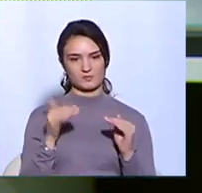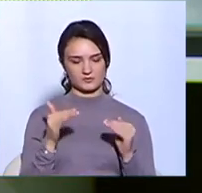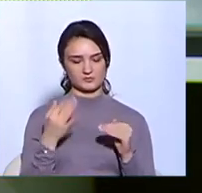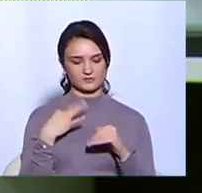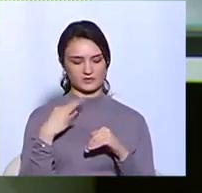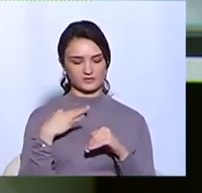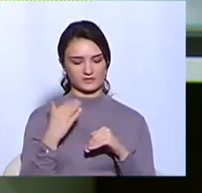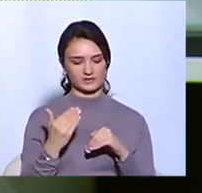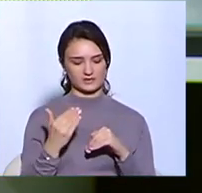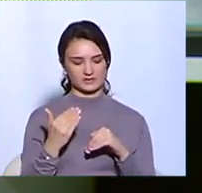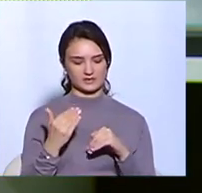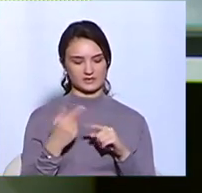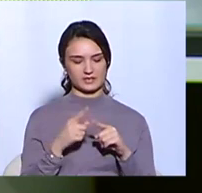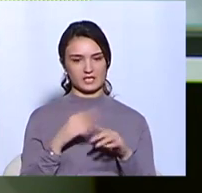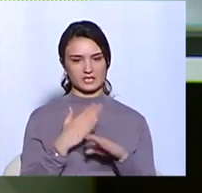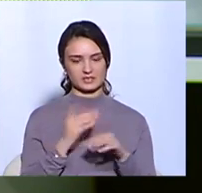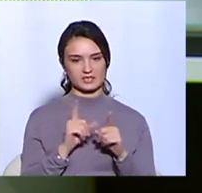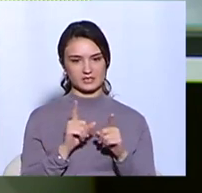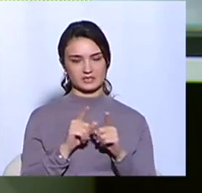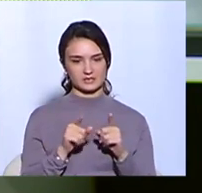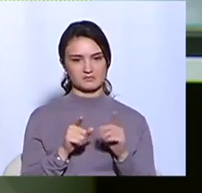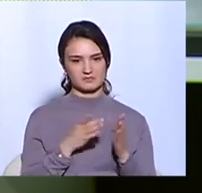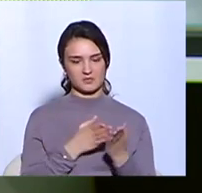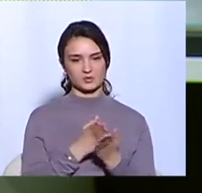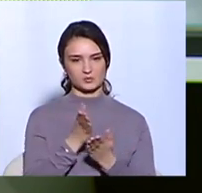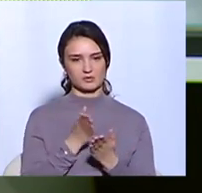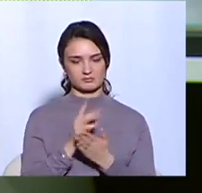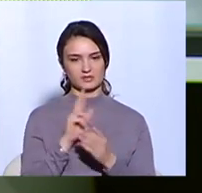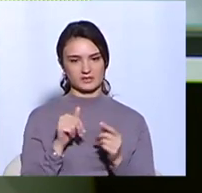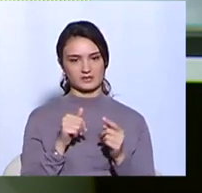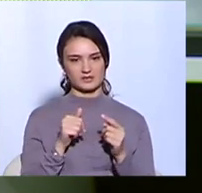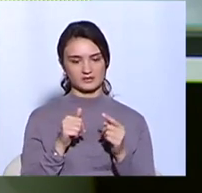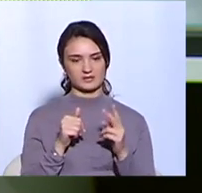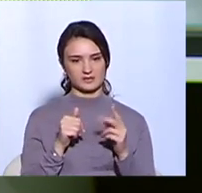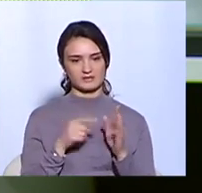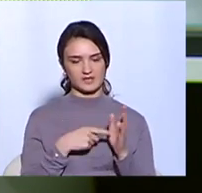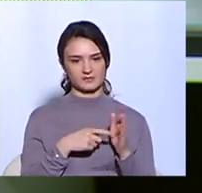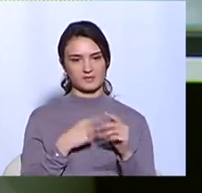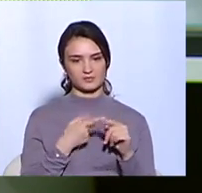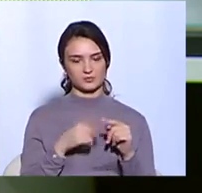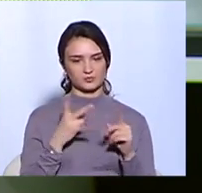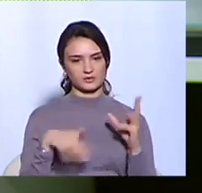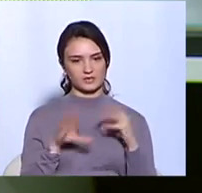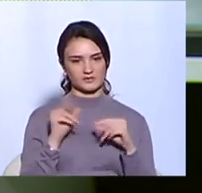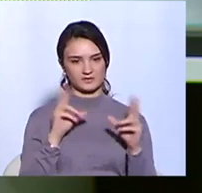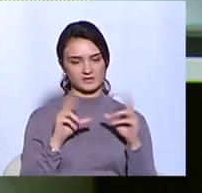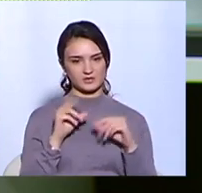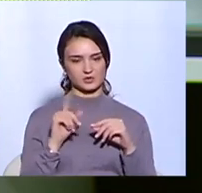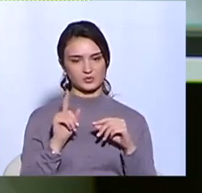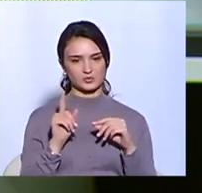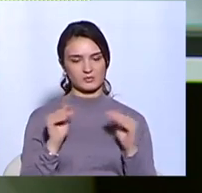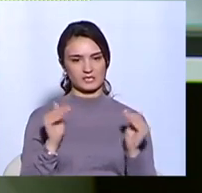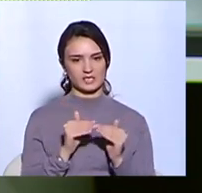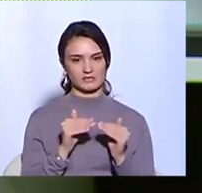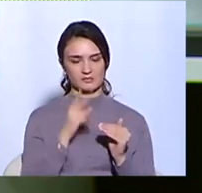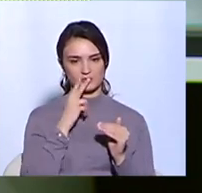მშვილდშულზე. არის ასეთი მიმართულებები და კვლევები და ამიტომ უნდა გავითვალისწინოთ, რომ